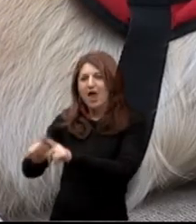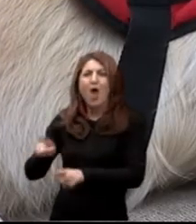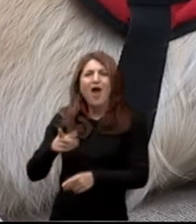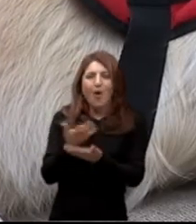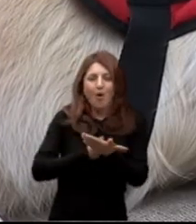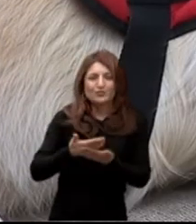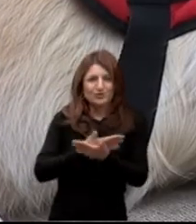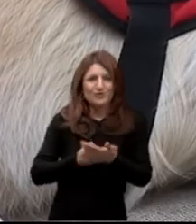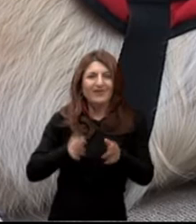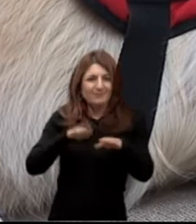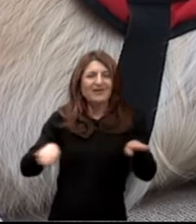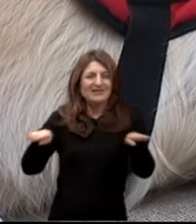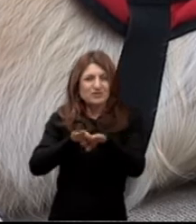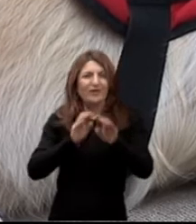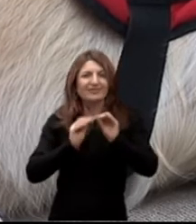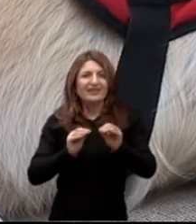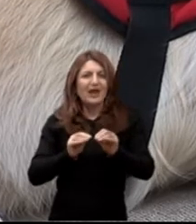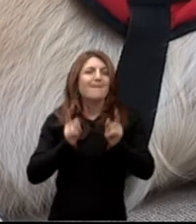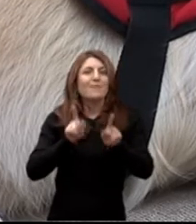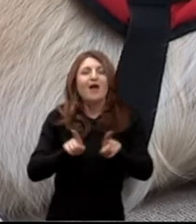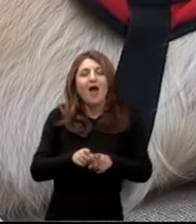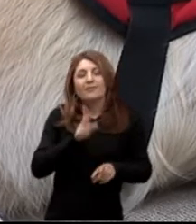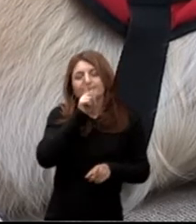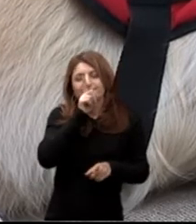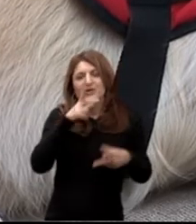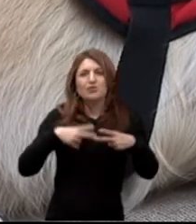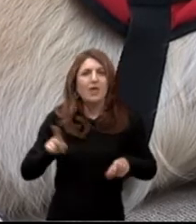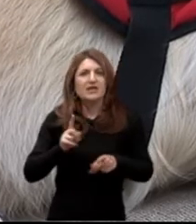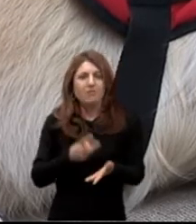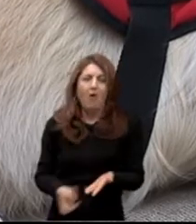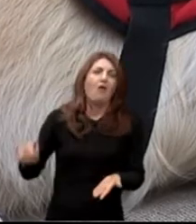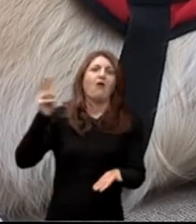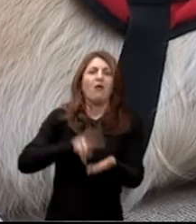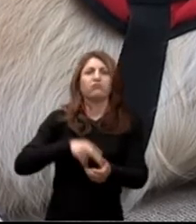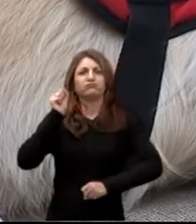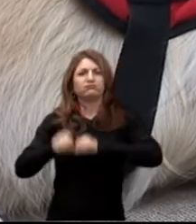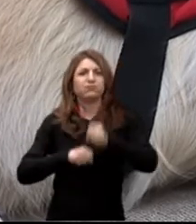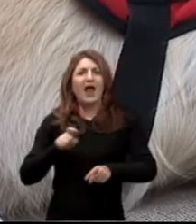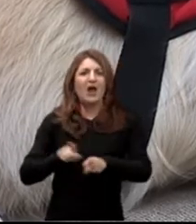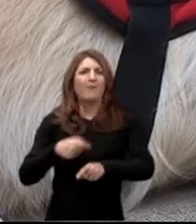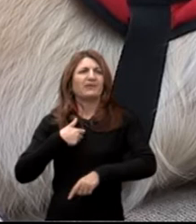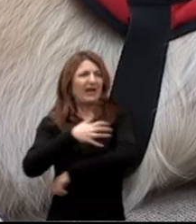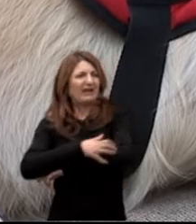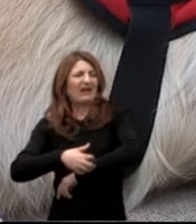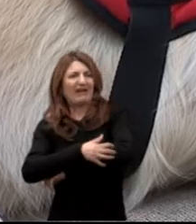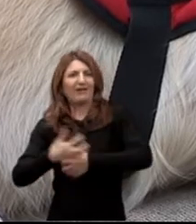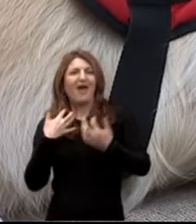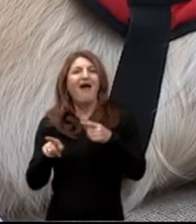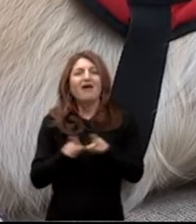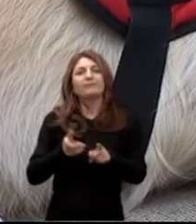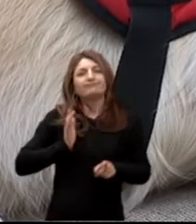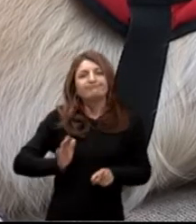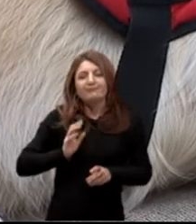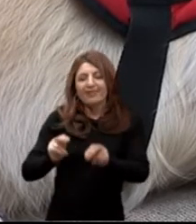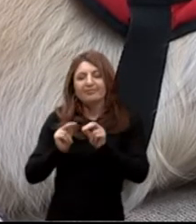trening isti, svi moraju biti ovako poslušni. Znači da sad ne skoči na stol ili da mene non stop ne grebe. Dakle, taj osnovni